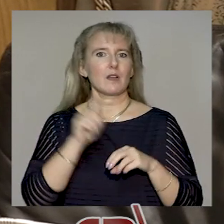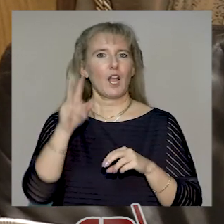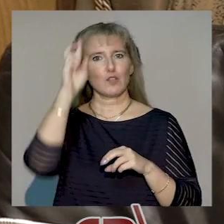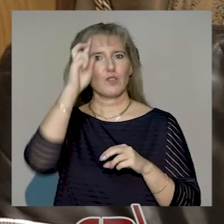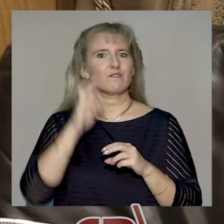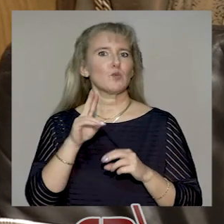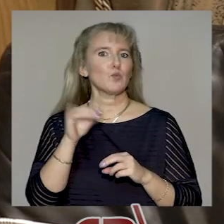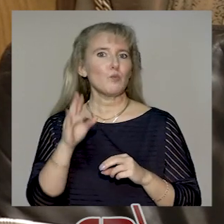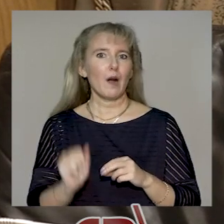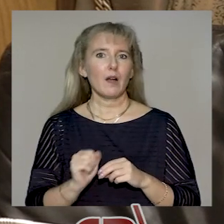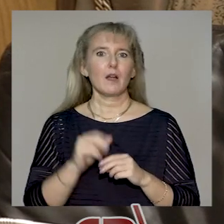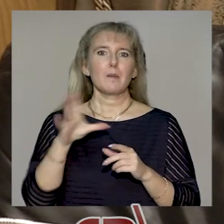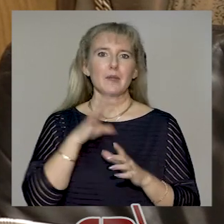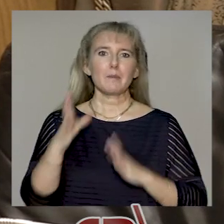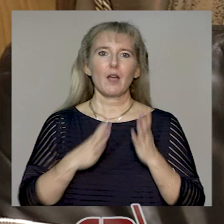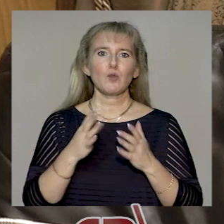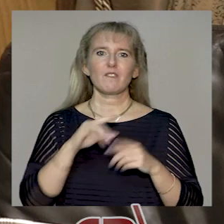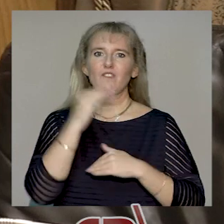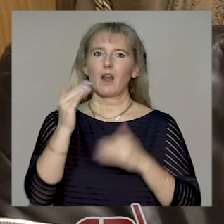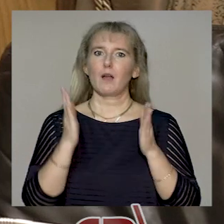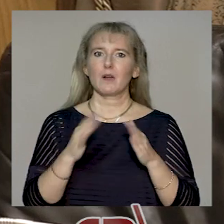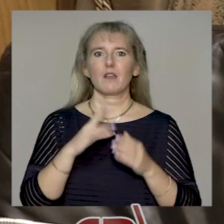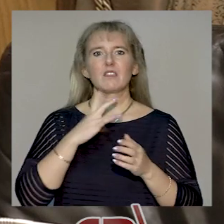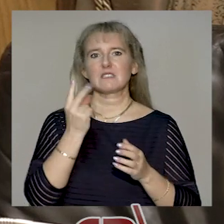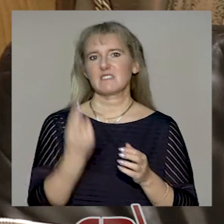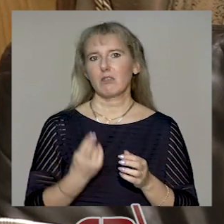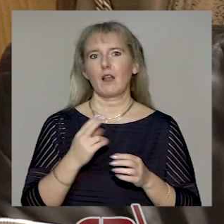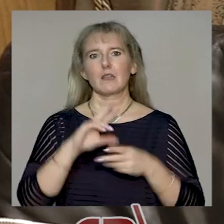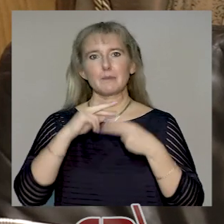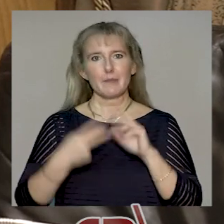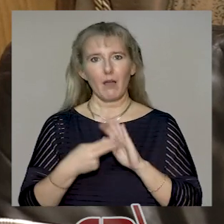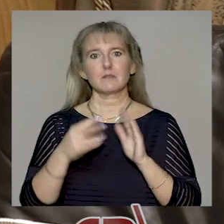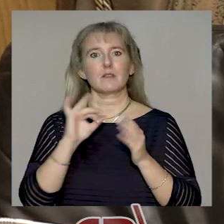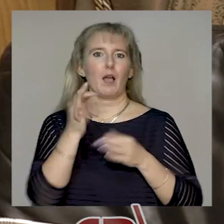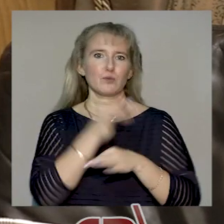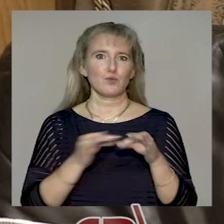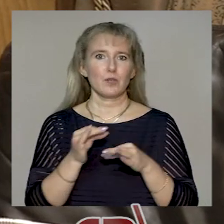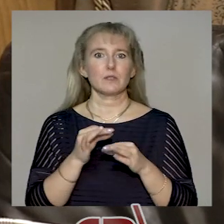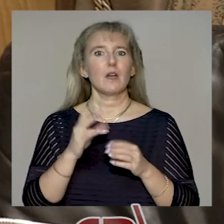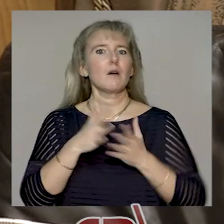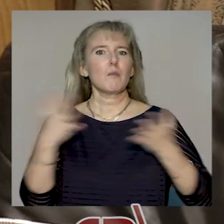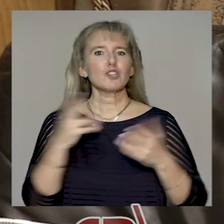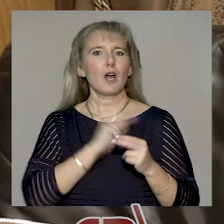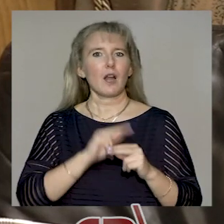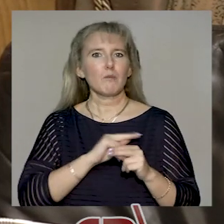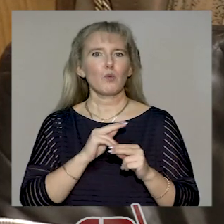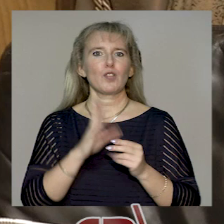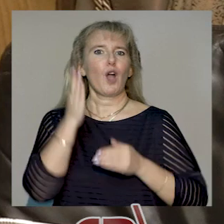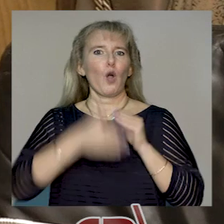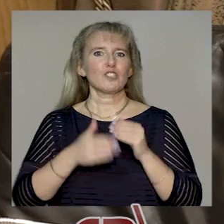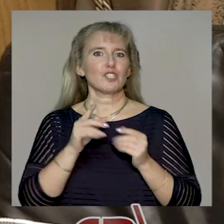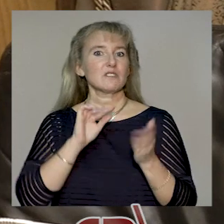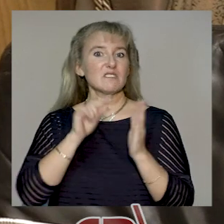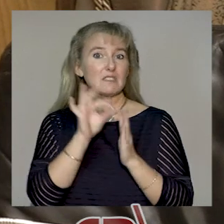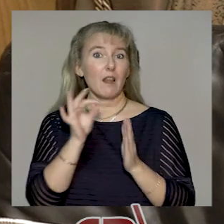рассмотрении в Государственной Думе, которые были подготовлены в рамках национального плана, внесены и сейчас с вами обсуждаются. То есть очень большая работа, конечной